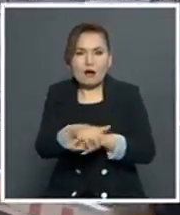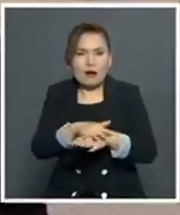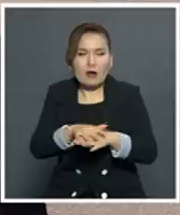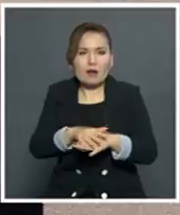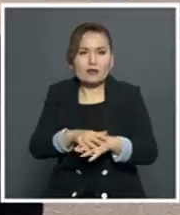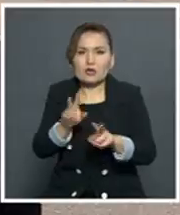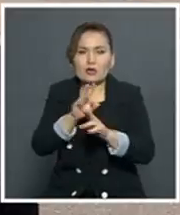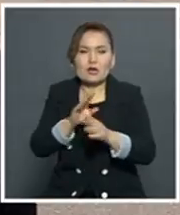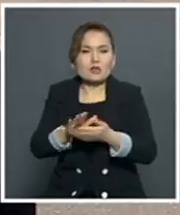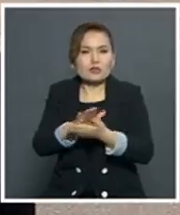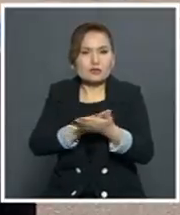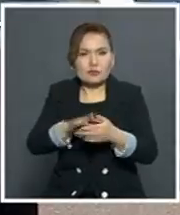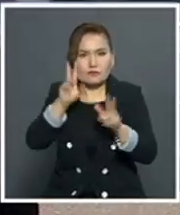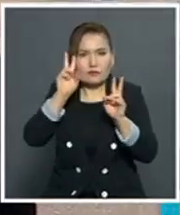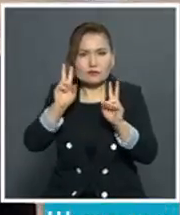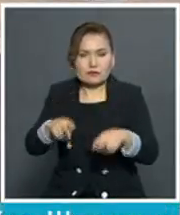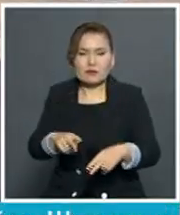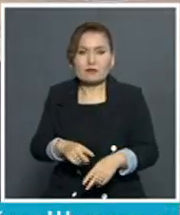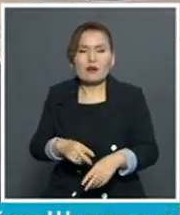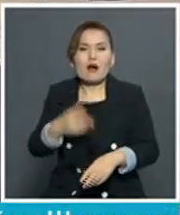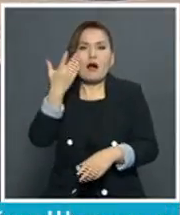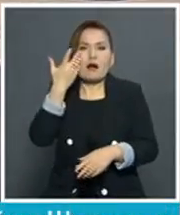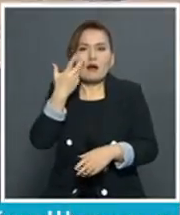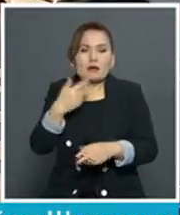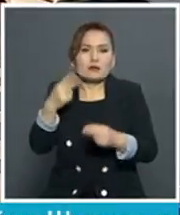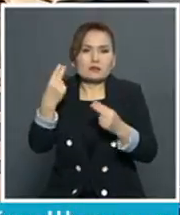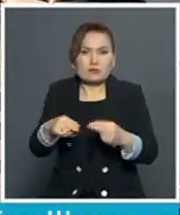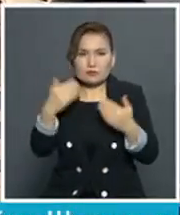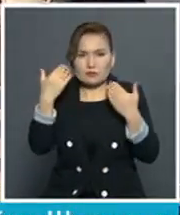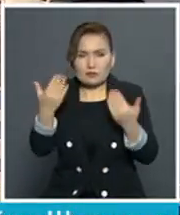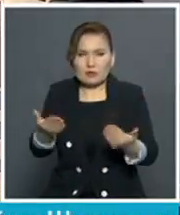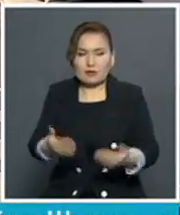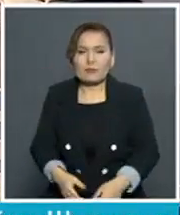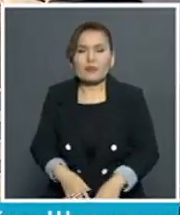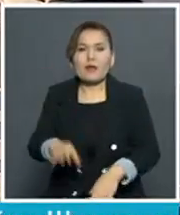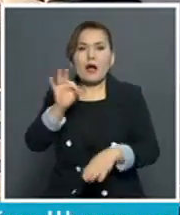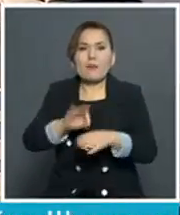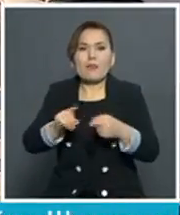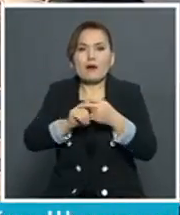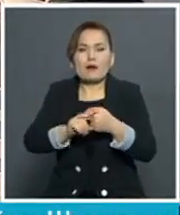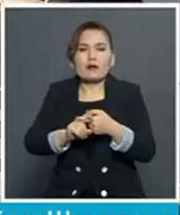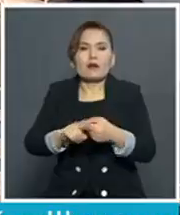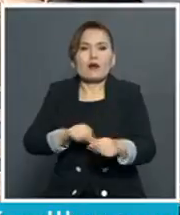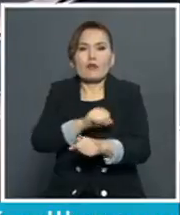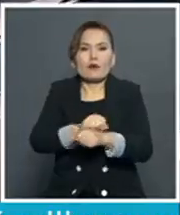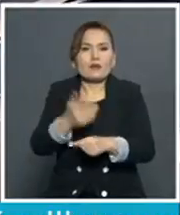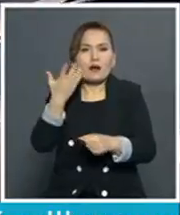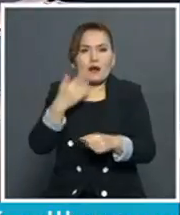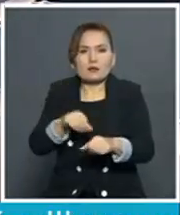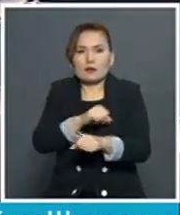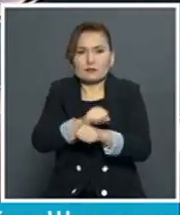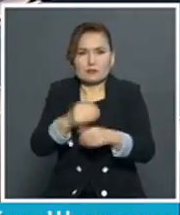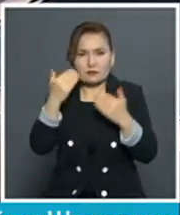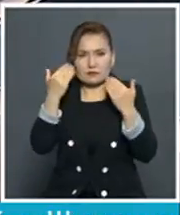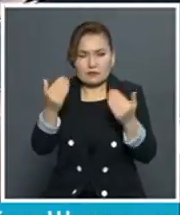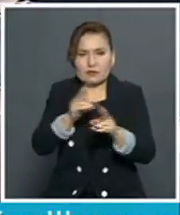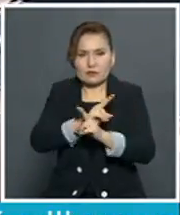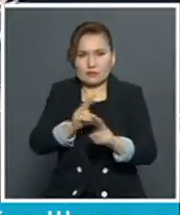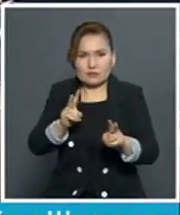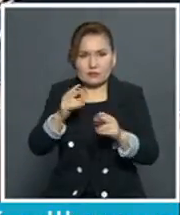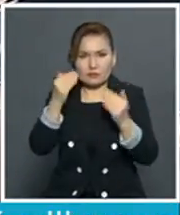секілді. Енді бұл қаншаға дейін жалғасады екен білмейсіздер ғой, иә? Індеттің қашан беті қайтатынын әзір ешкім білмейді.